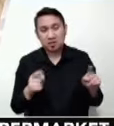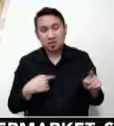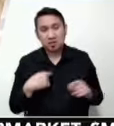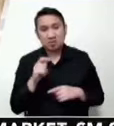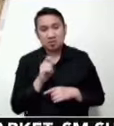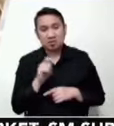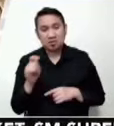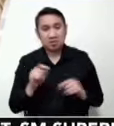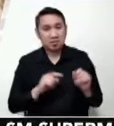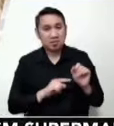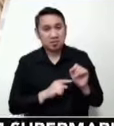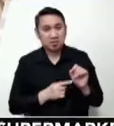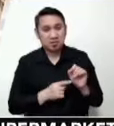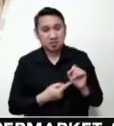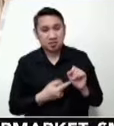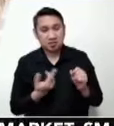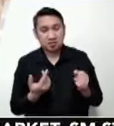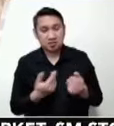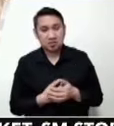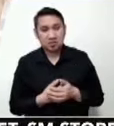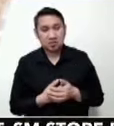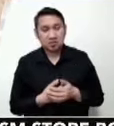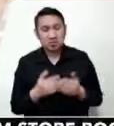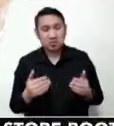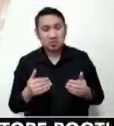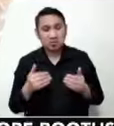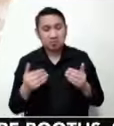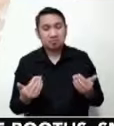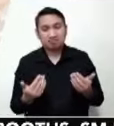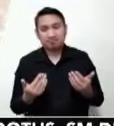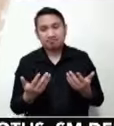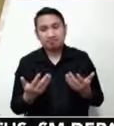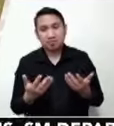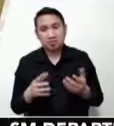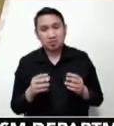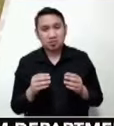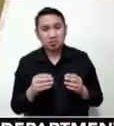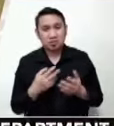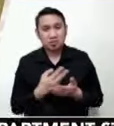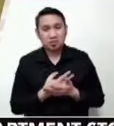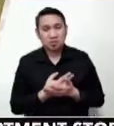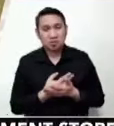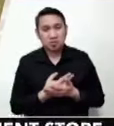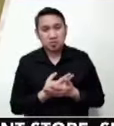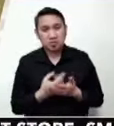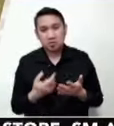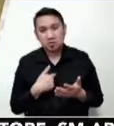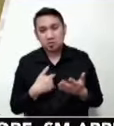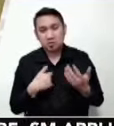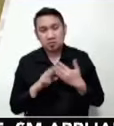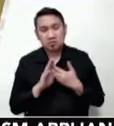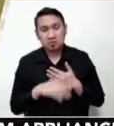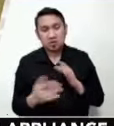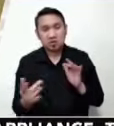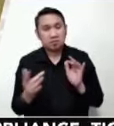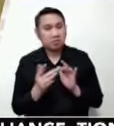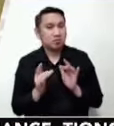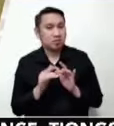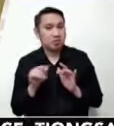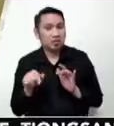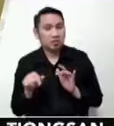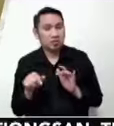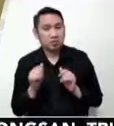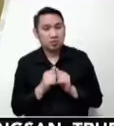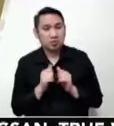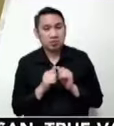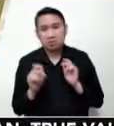to push myself to go out of my comfort zone kasi nakaka-spoil pala yung wala. It's nice din to reconnect with the people.